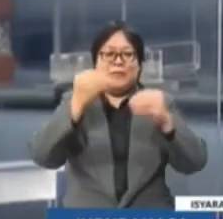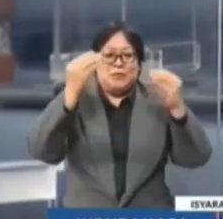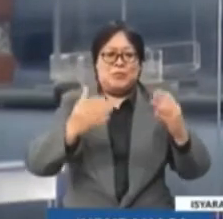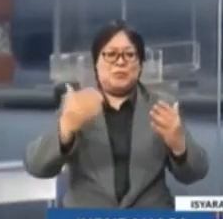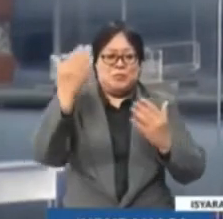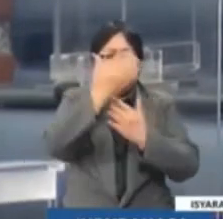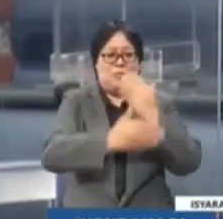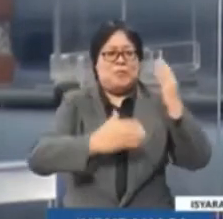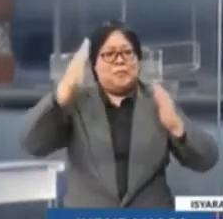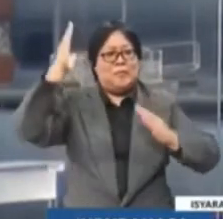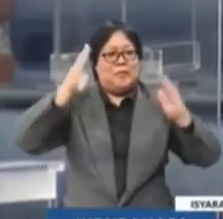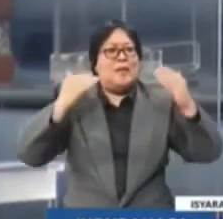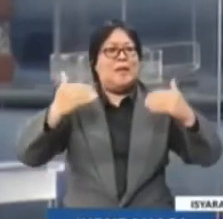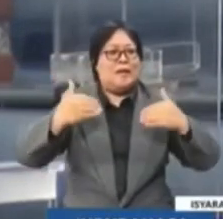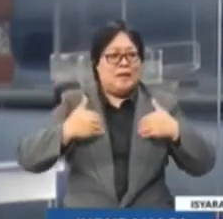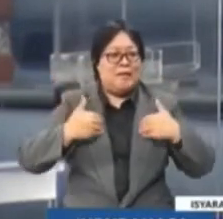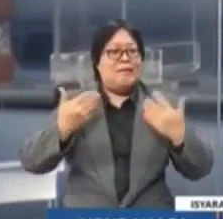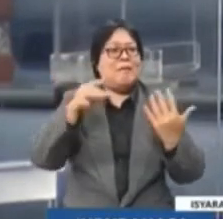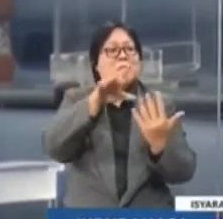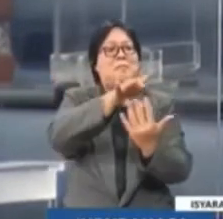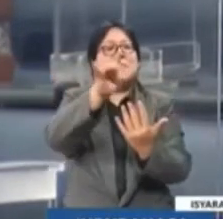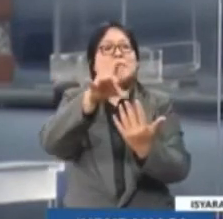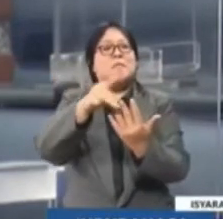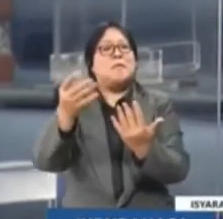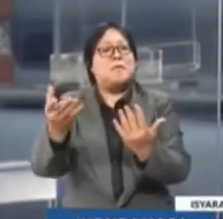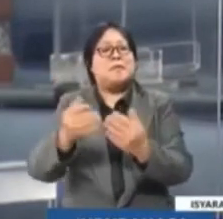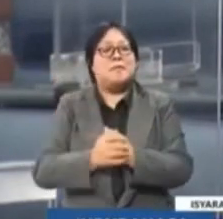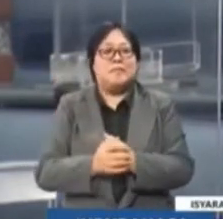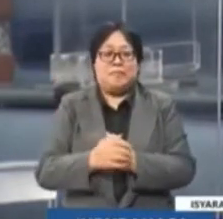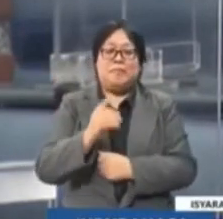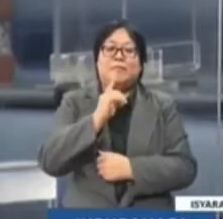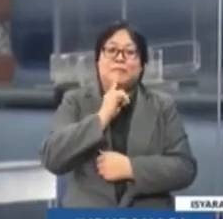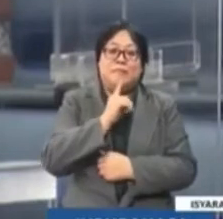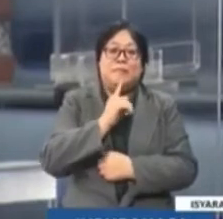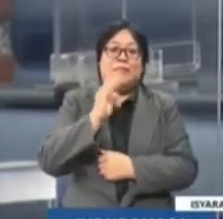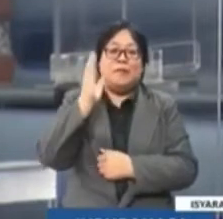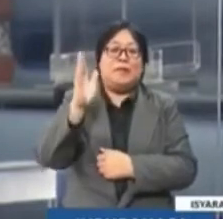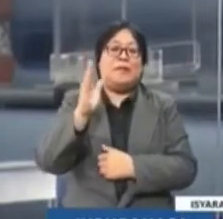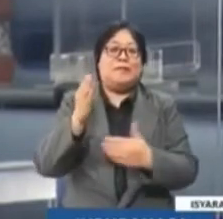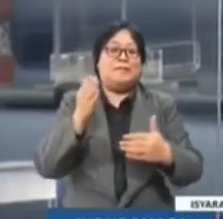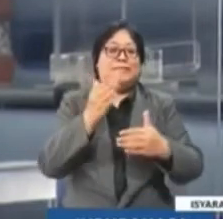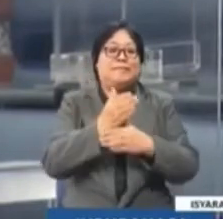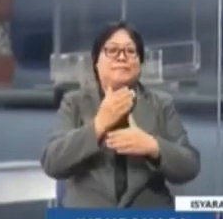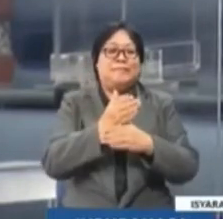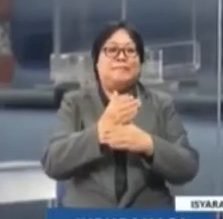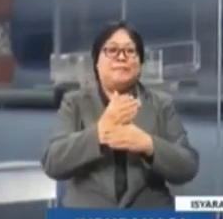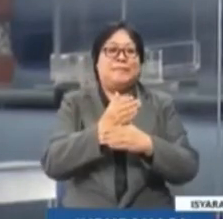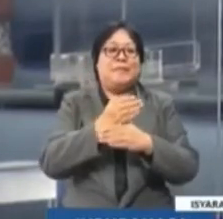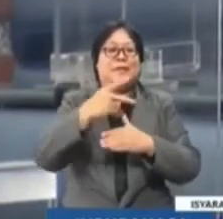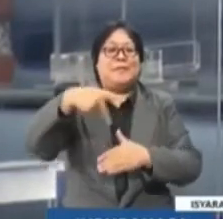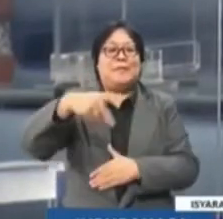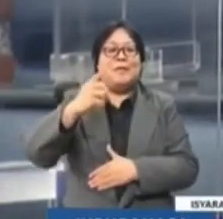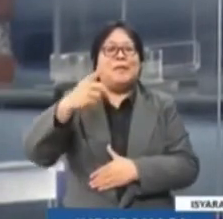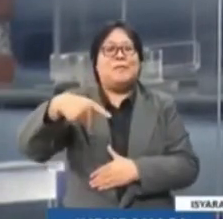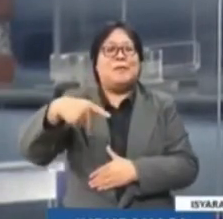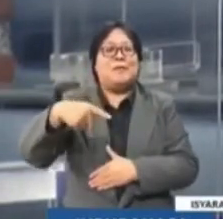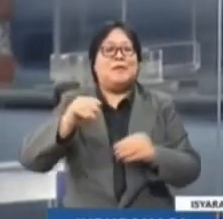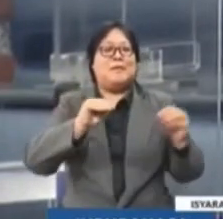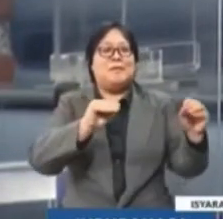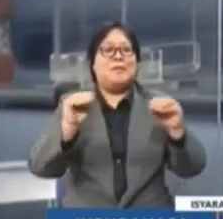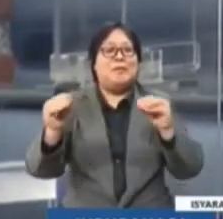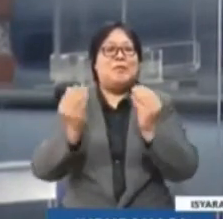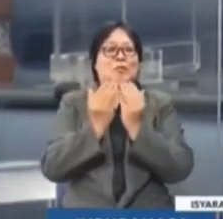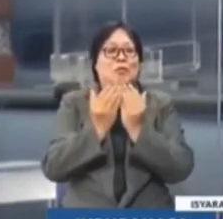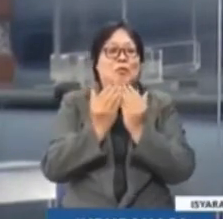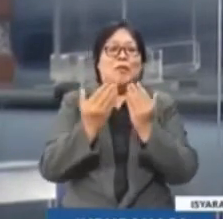100 Desa ini mempunyai option-option yang tentu ini sudah tentulah akan menjelaskan apnp pengajaran di dalam pembelajaran